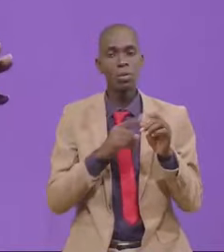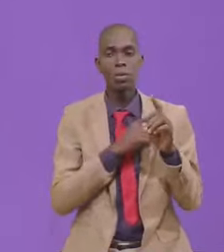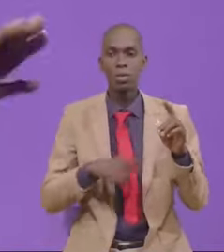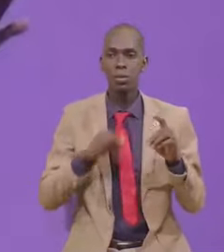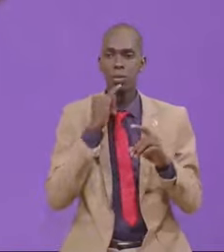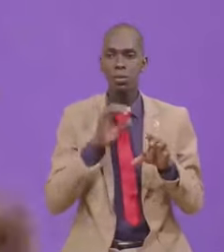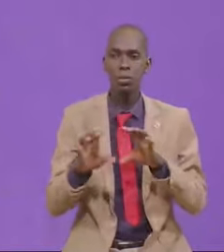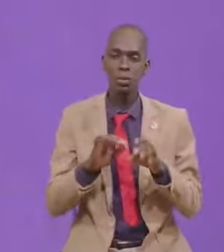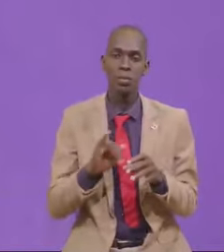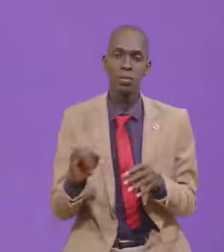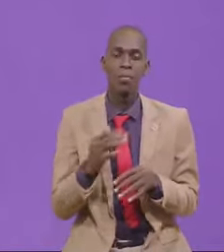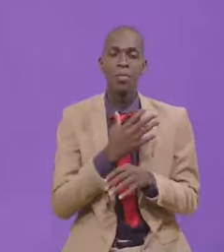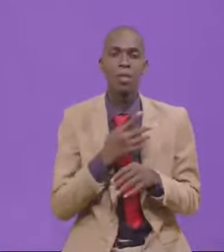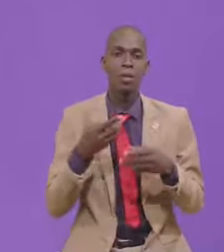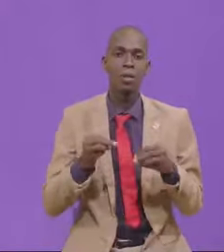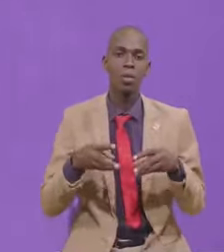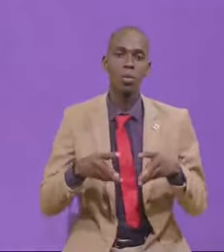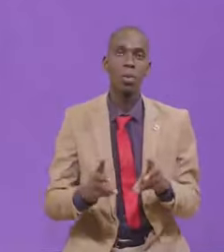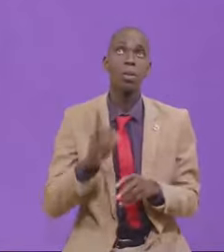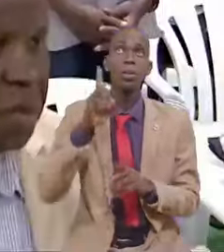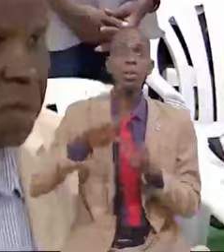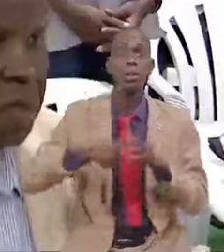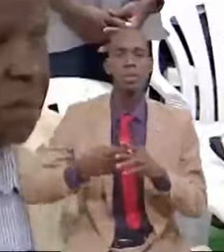et la manière dont il a commencé avec nous ce matin.